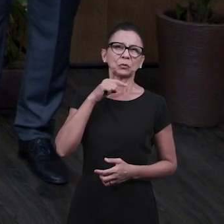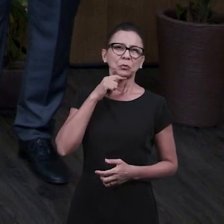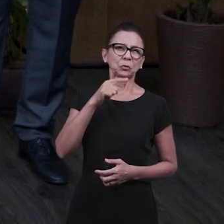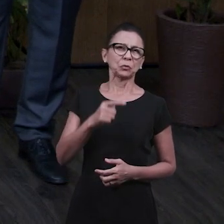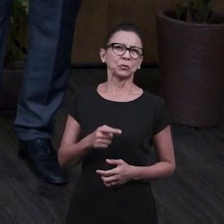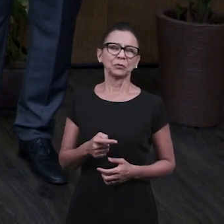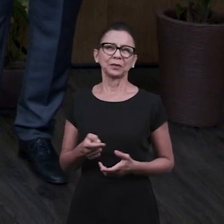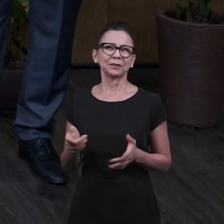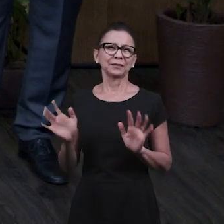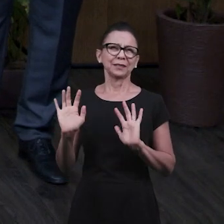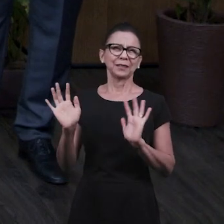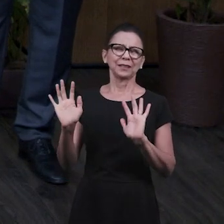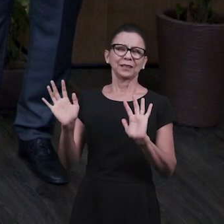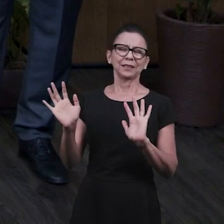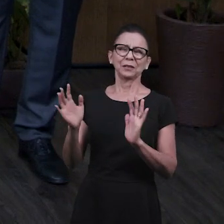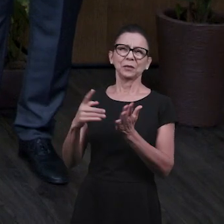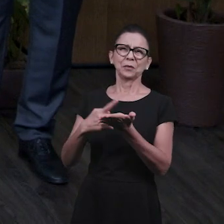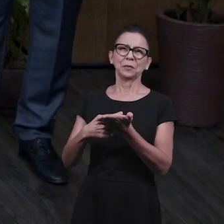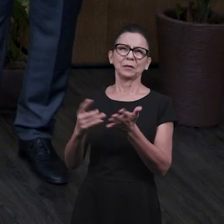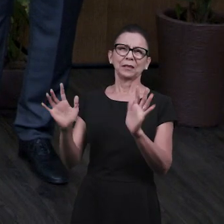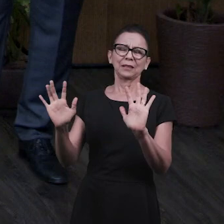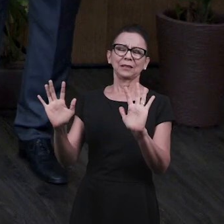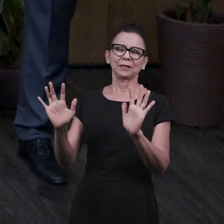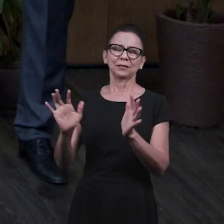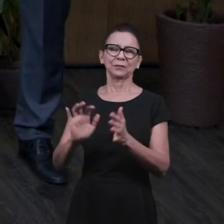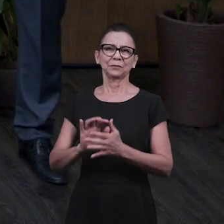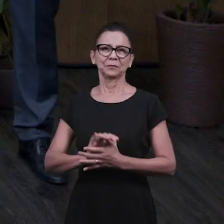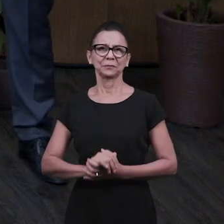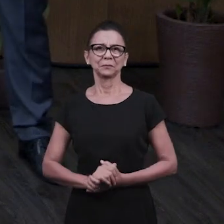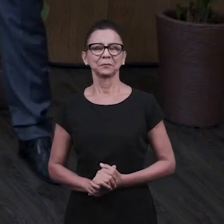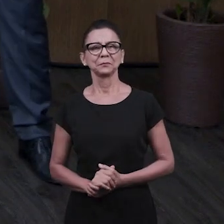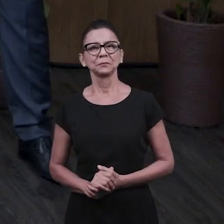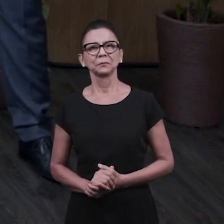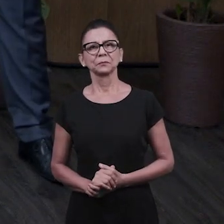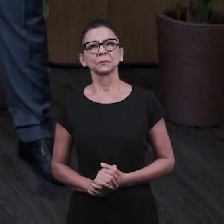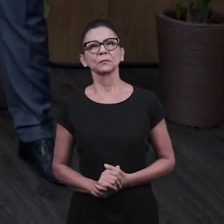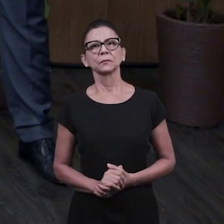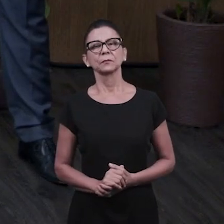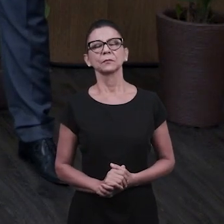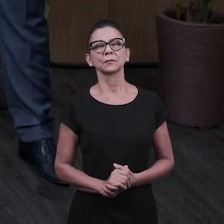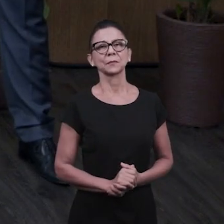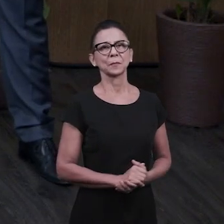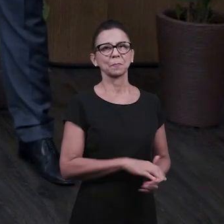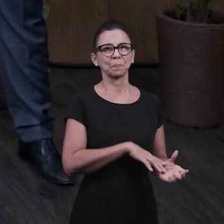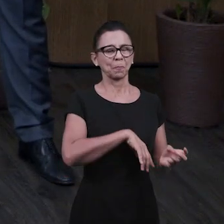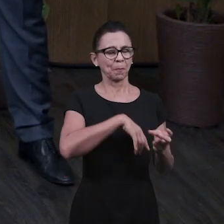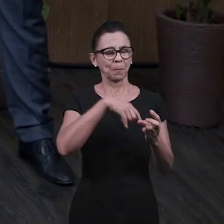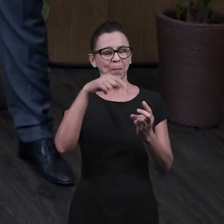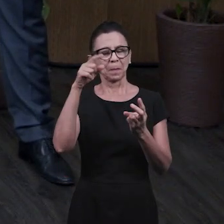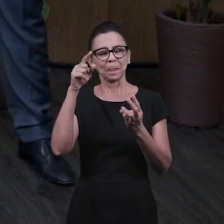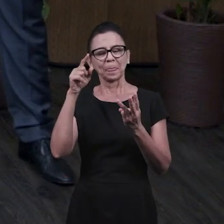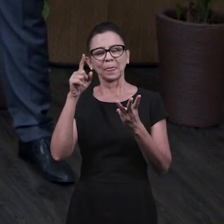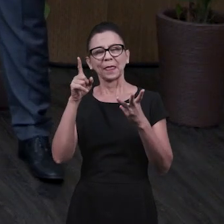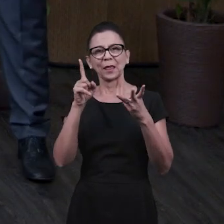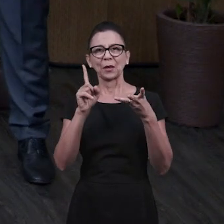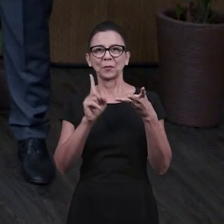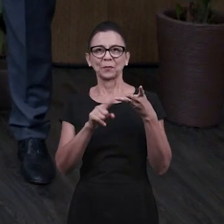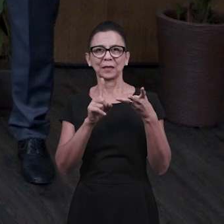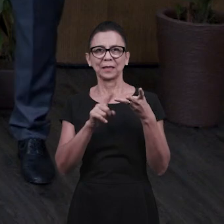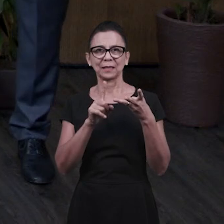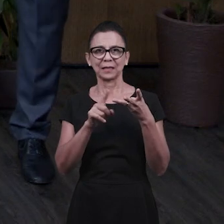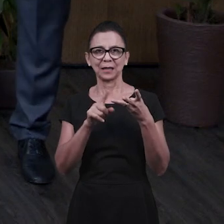ne reçoit pas toujours la parole comme il devrait la recevoir. Passons maintenant au 3e type de